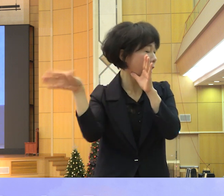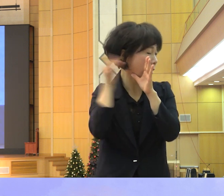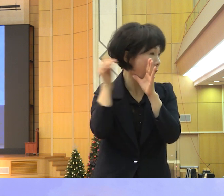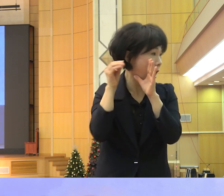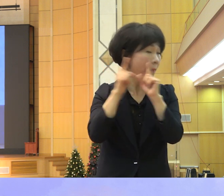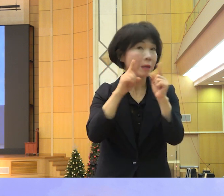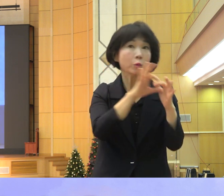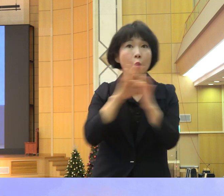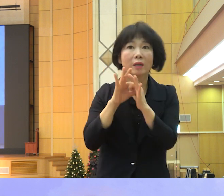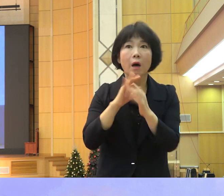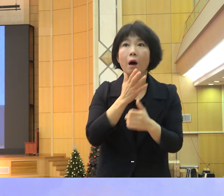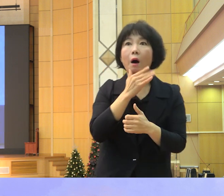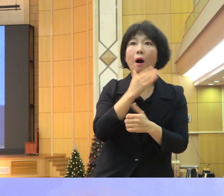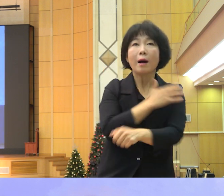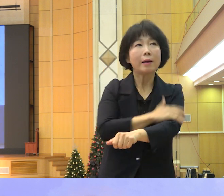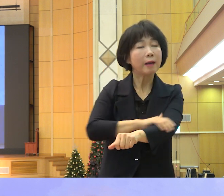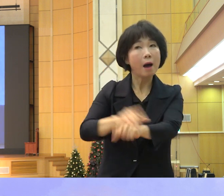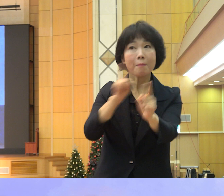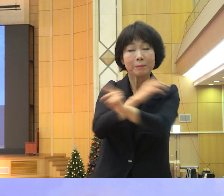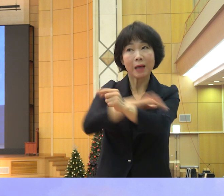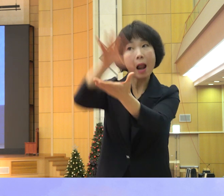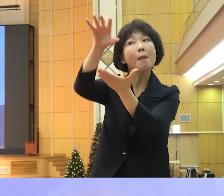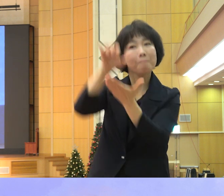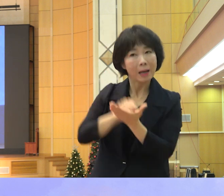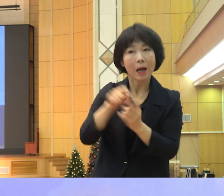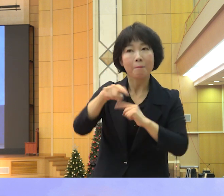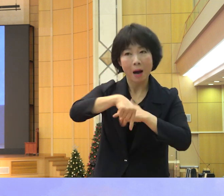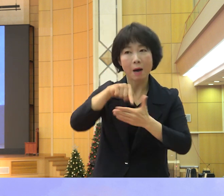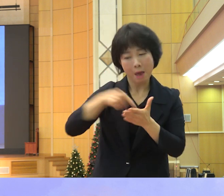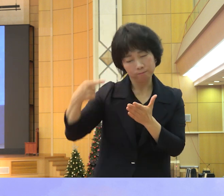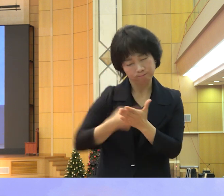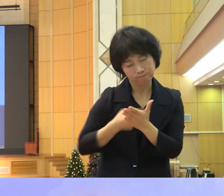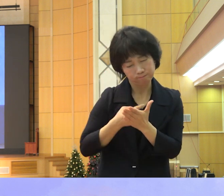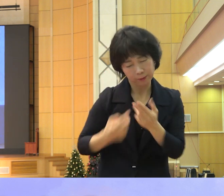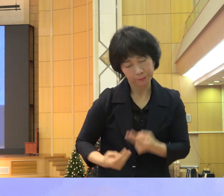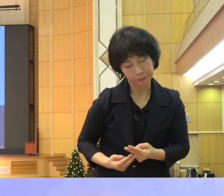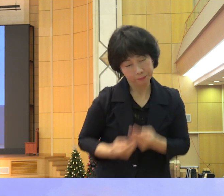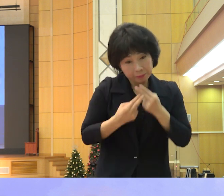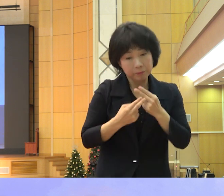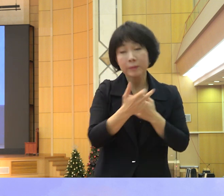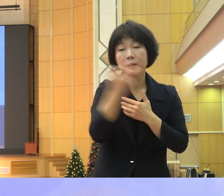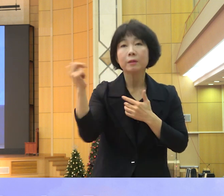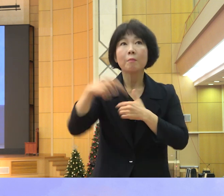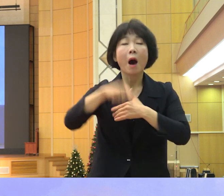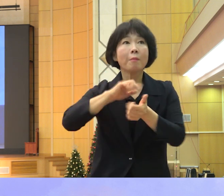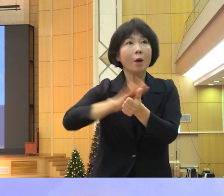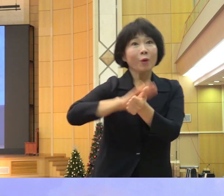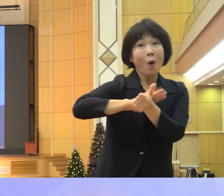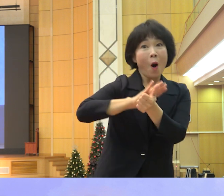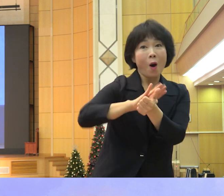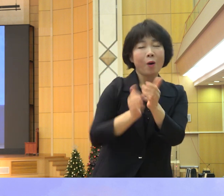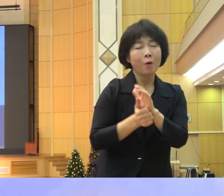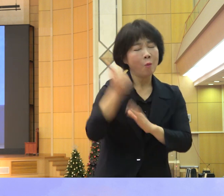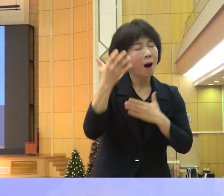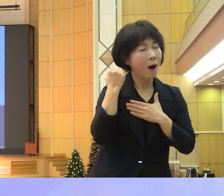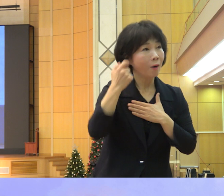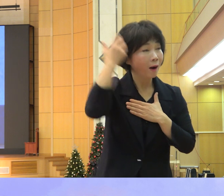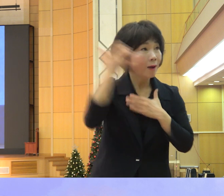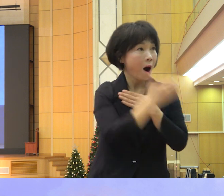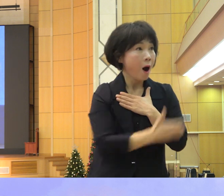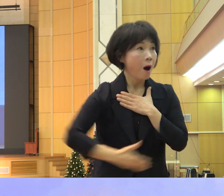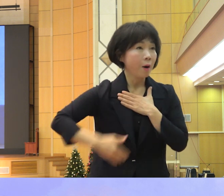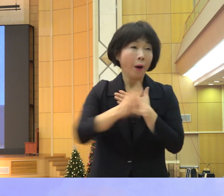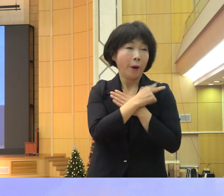하나님의 말씀을 잘 받아 마음판에 새기며 큰 위로와 소망이 되며